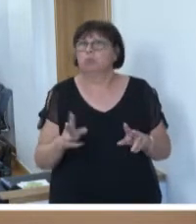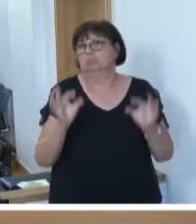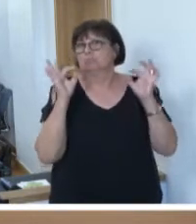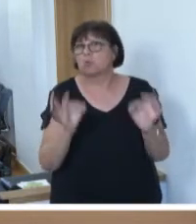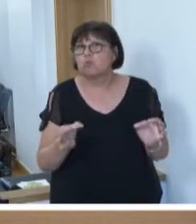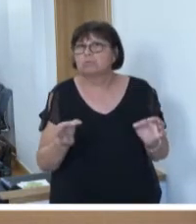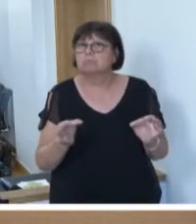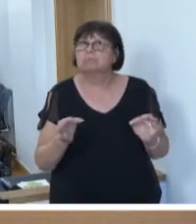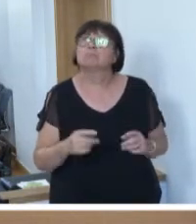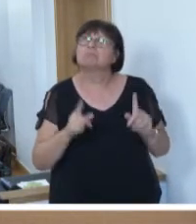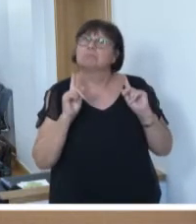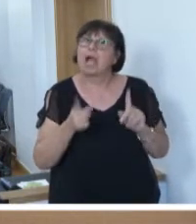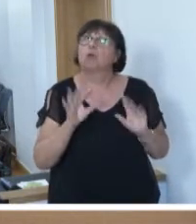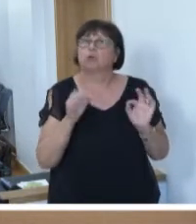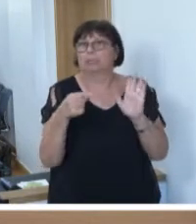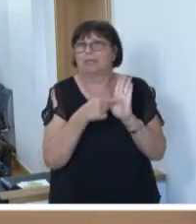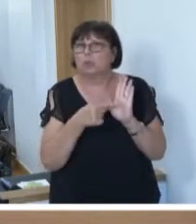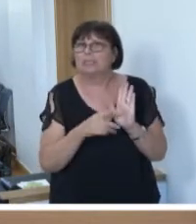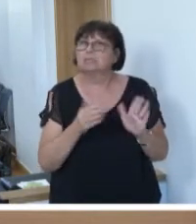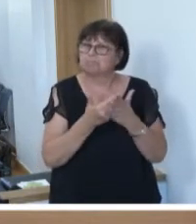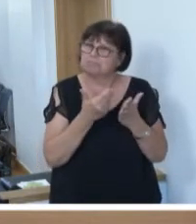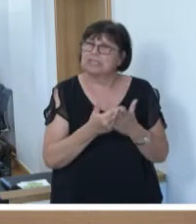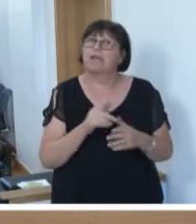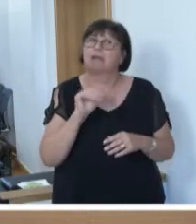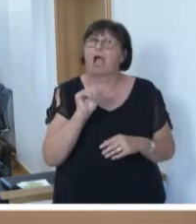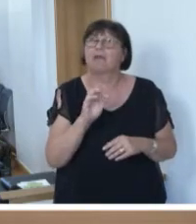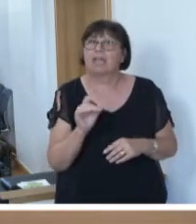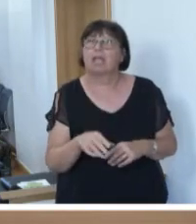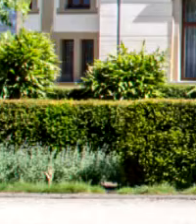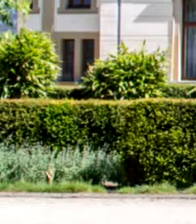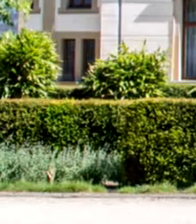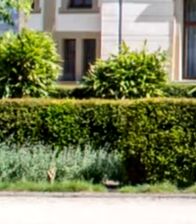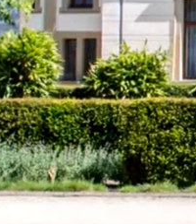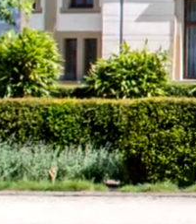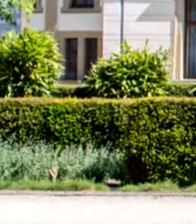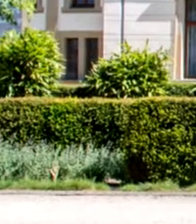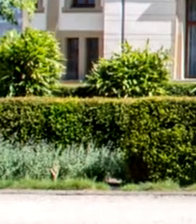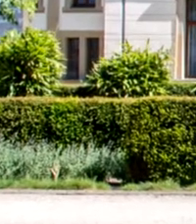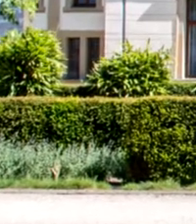Eilbedürftigkeit gut begründet, und entsprechend können wir das als AfD mittragen. Vielen Dank.